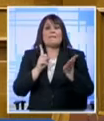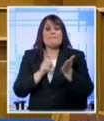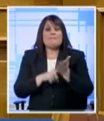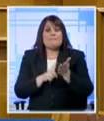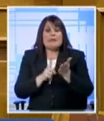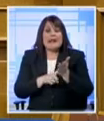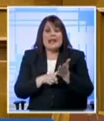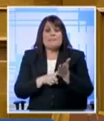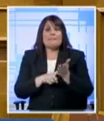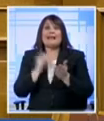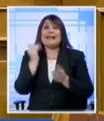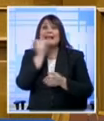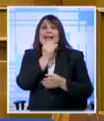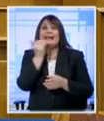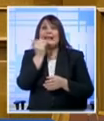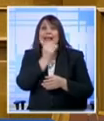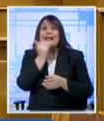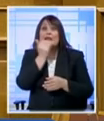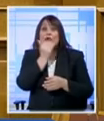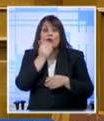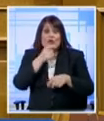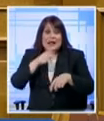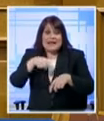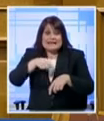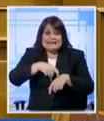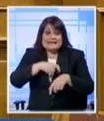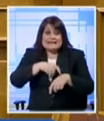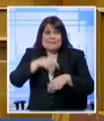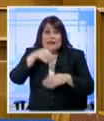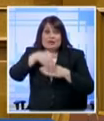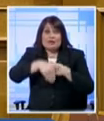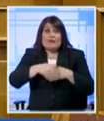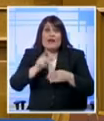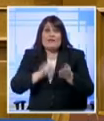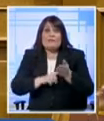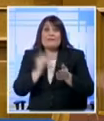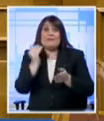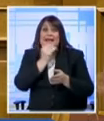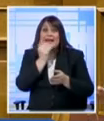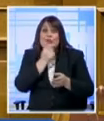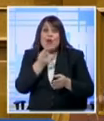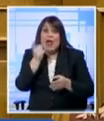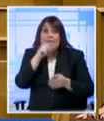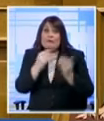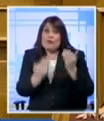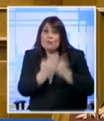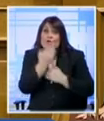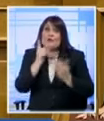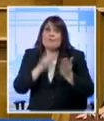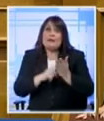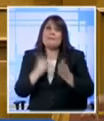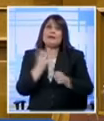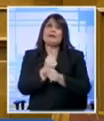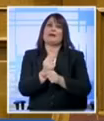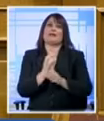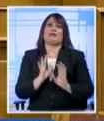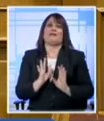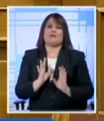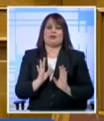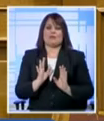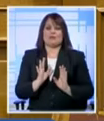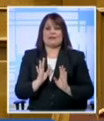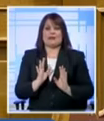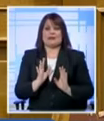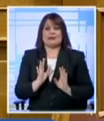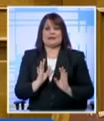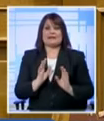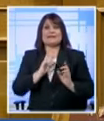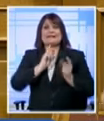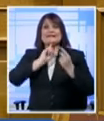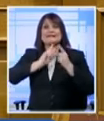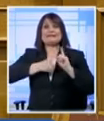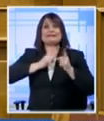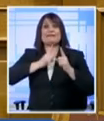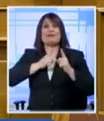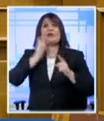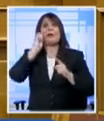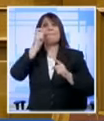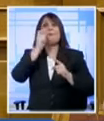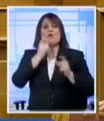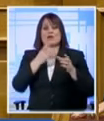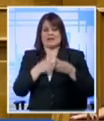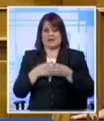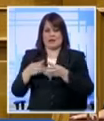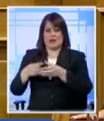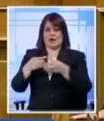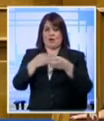αυτό γρήγορα, σήμερα τη νύχτα, μέχρι αύριο το πρωί. Να υπάρξει η συμφωνία των κομμάτων